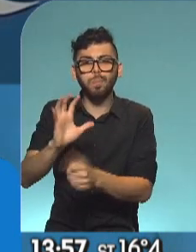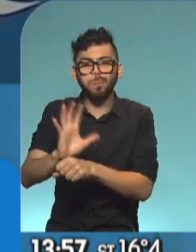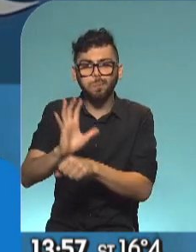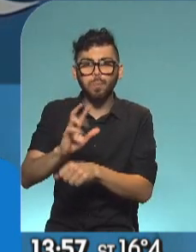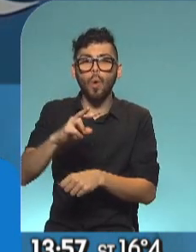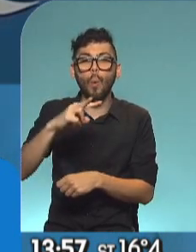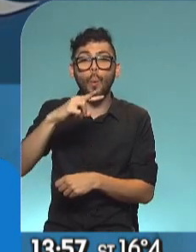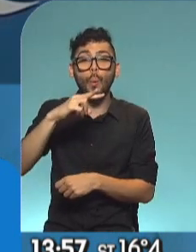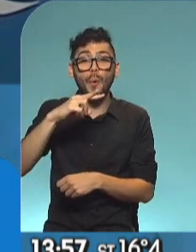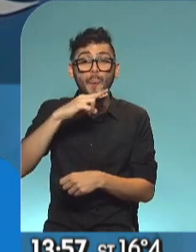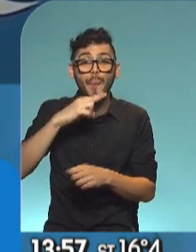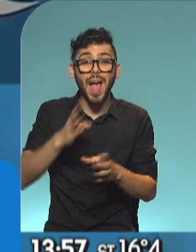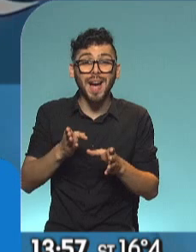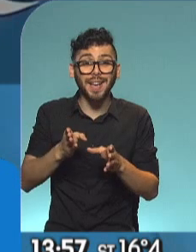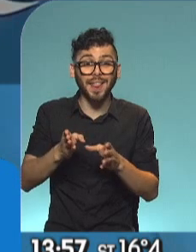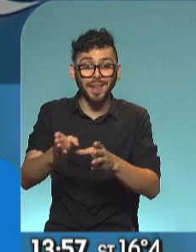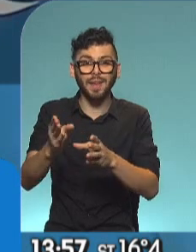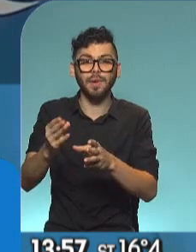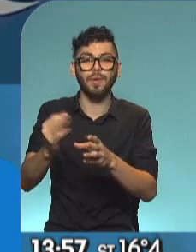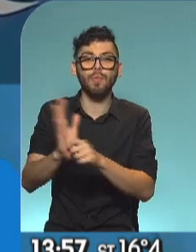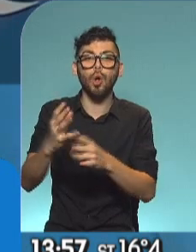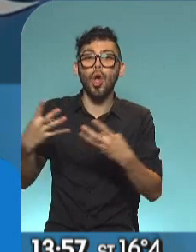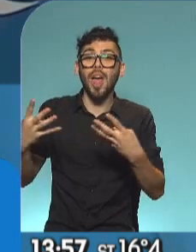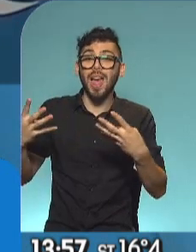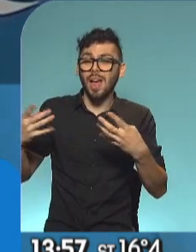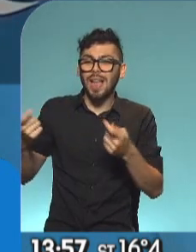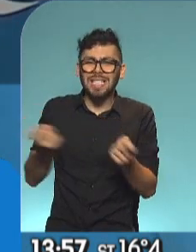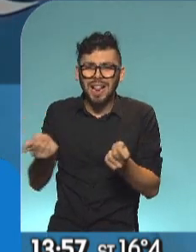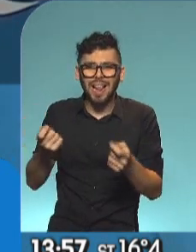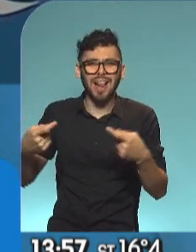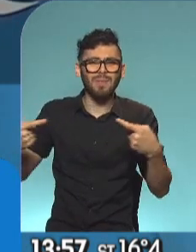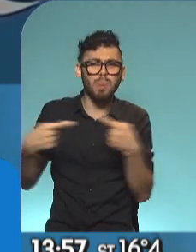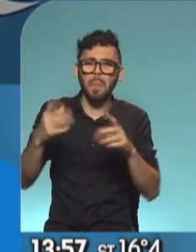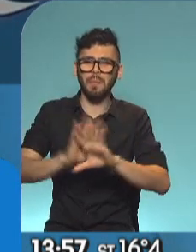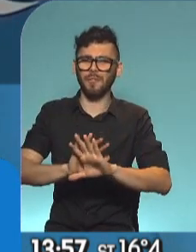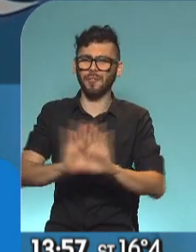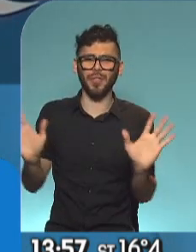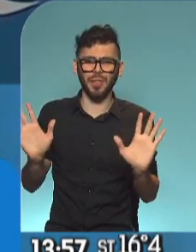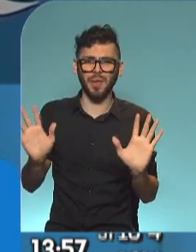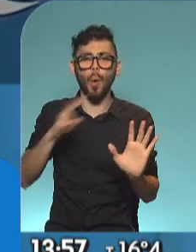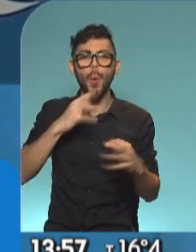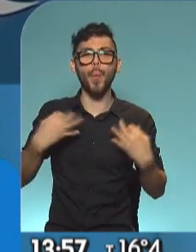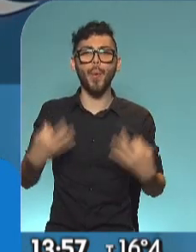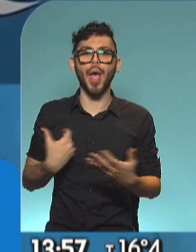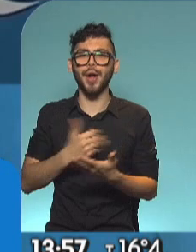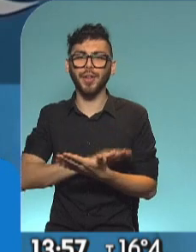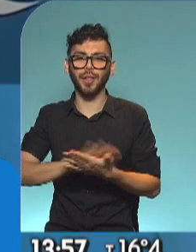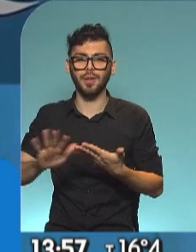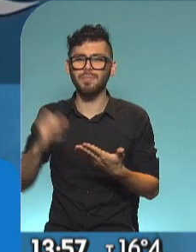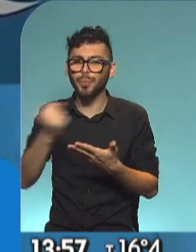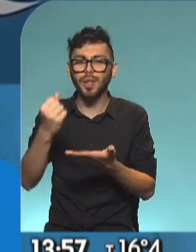коридоров», свободных от торговых войн и санкций. Прежде всего для товаров первой необходимости